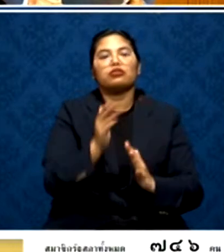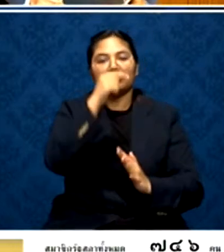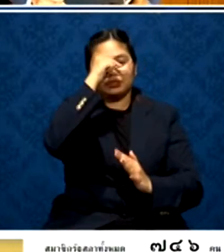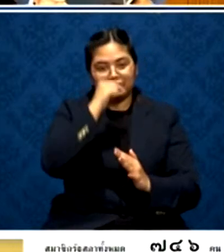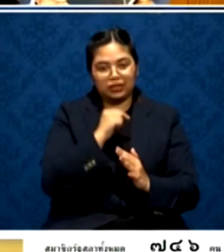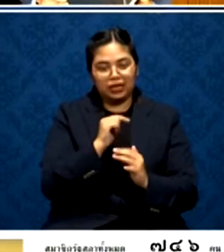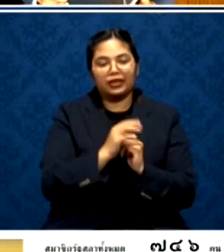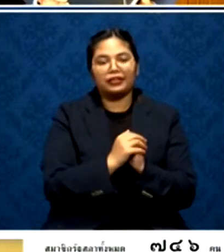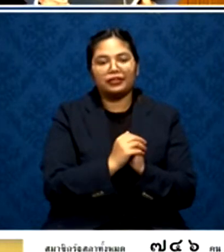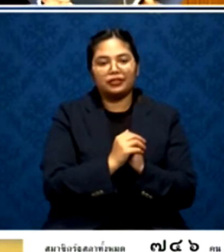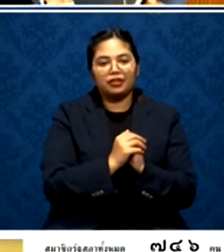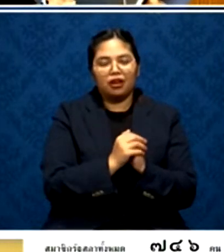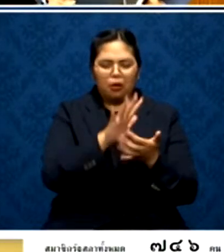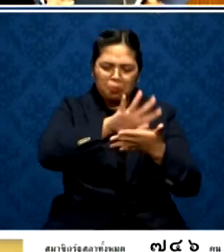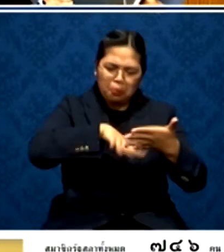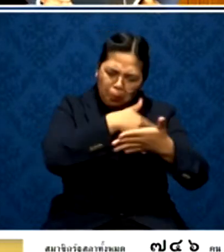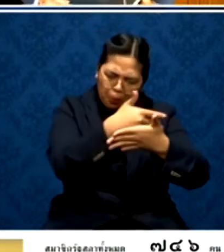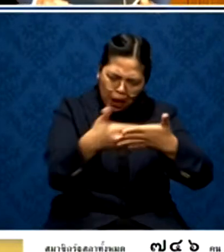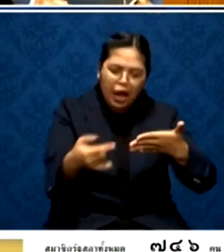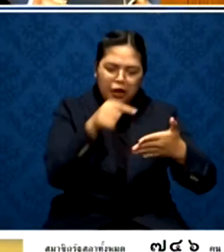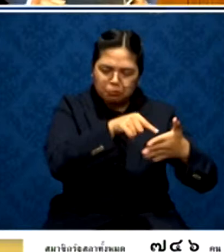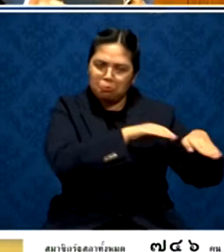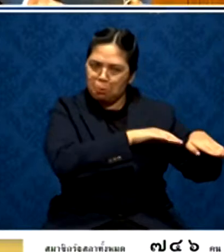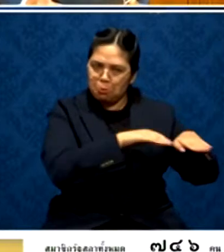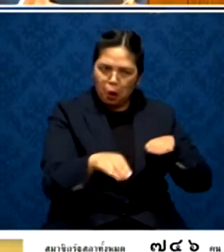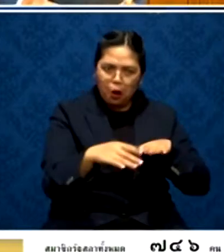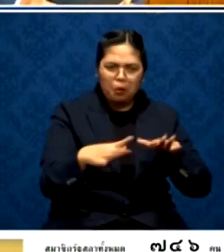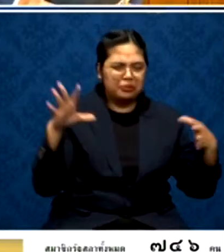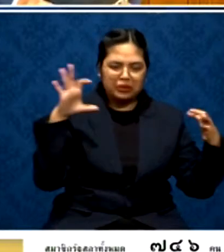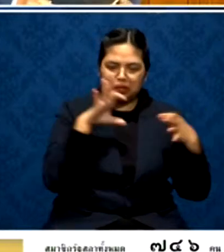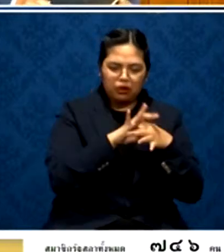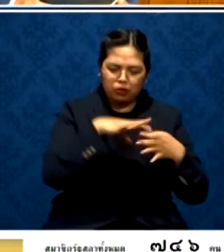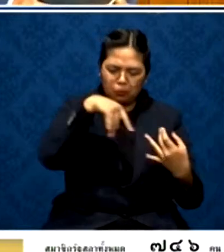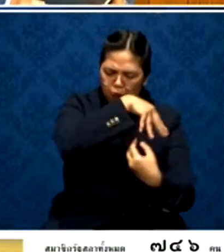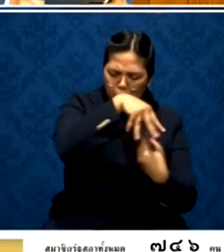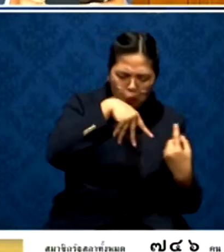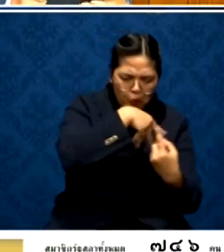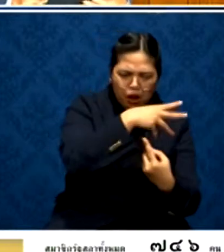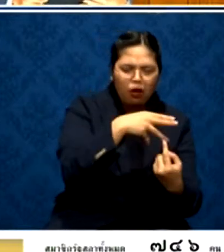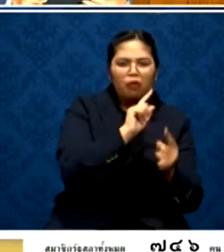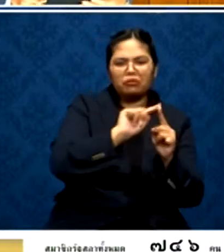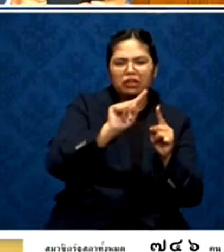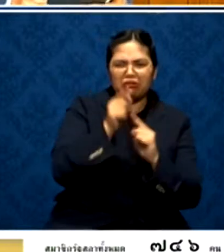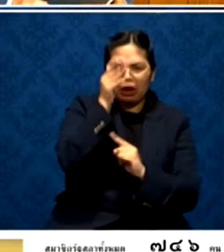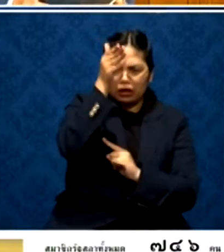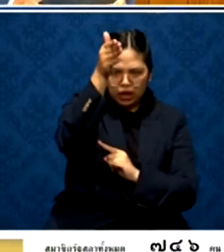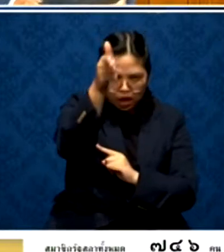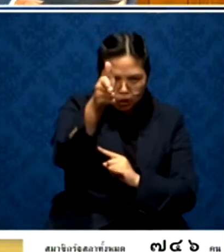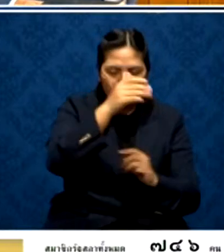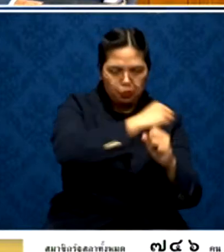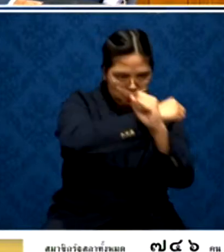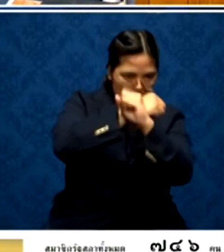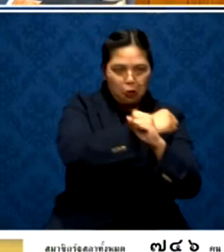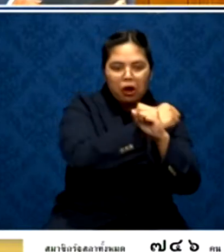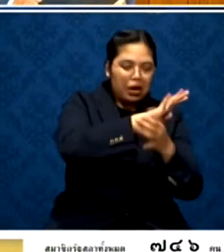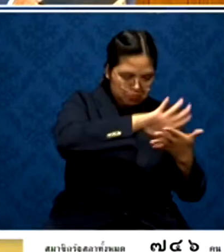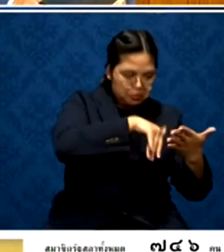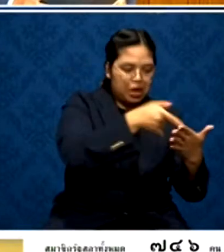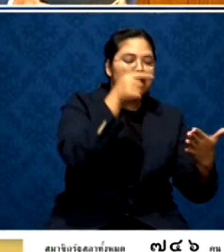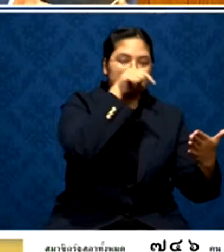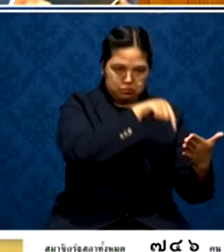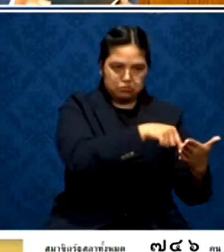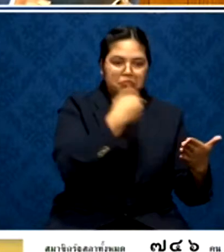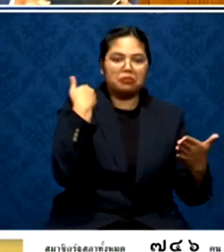พร้อมทั้งวางแผนรับมือและป้องกันวิกฤตด้านสิ่งแวดล้อมที่กำลังจะเกิดขึ้นในอนาคตรัฐบาลจะแก้ไ